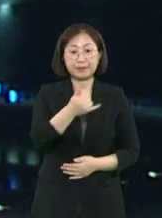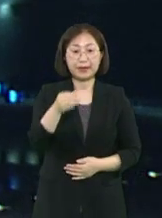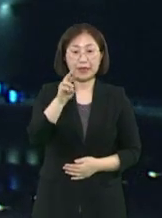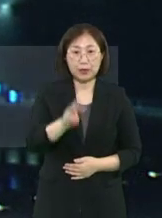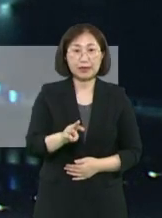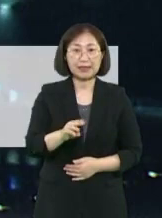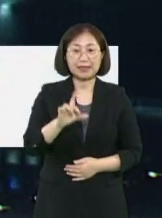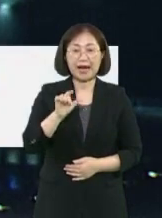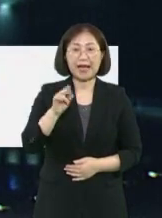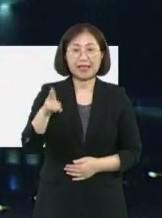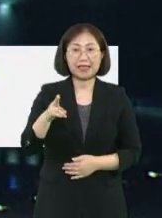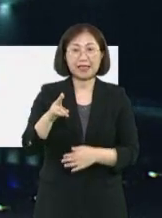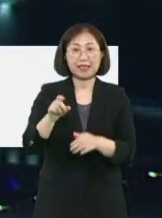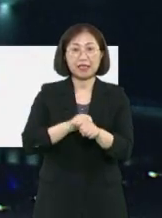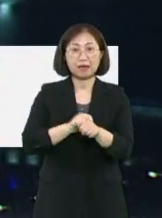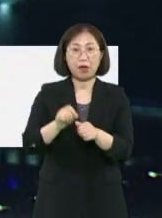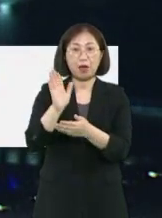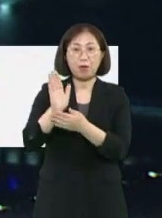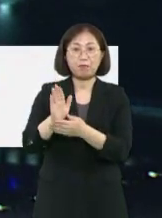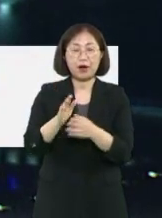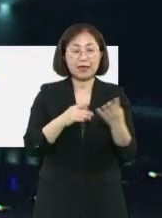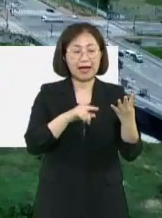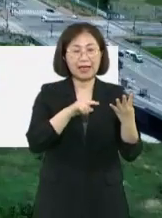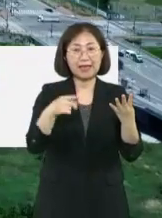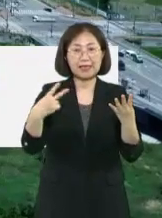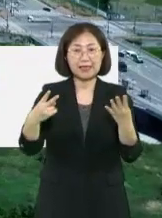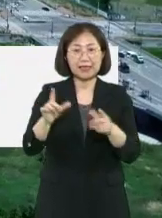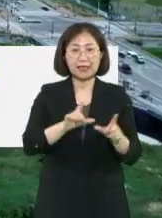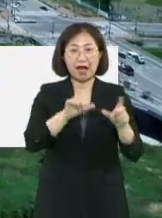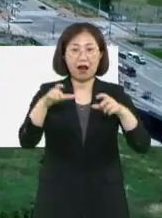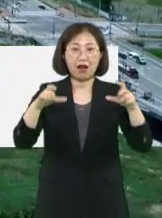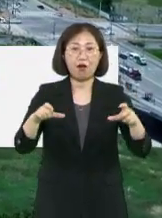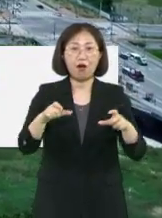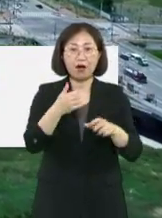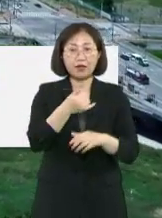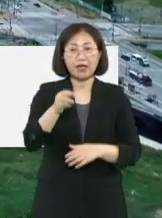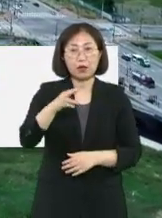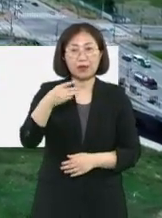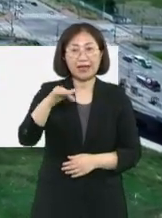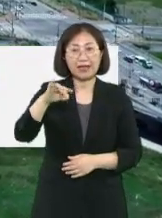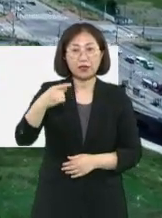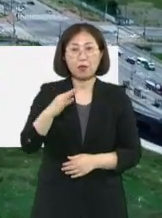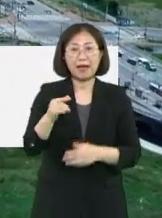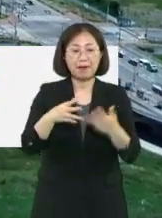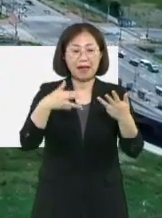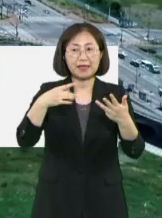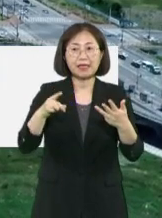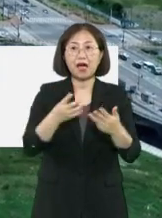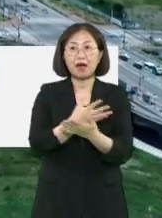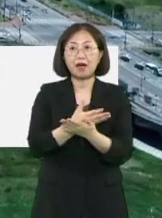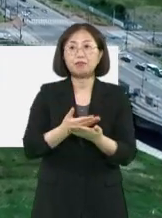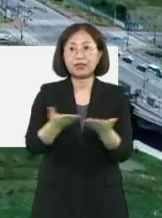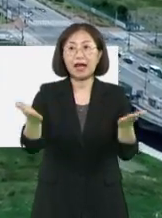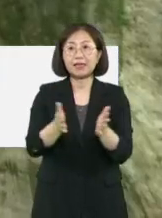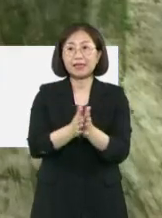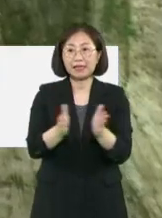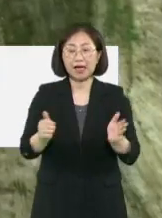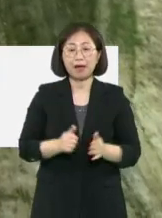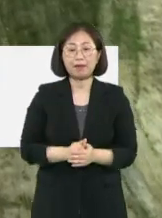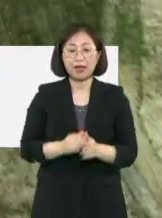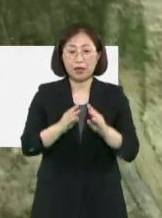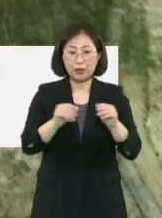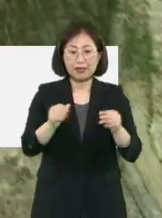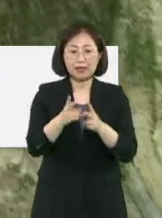세종시는 LH 세종특별본부와 4-2생활권 세종테크밸리 제8차 분양을 시작합니다. 분양